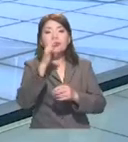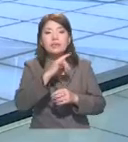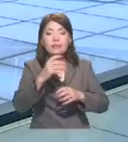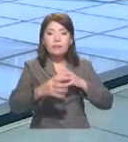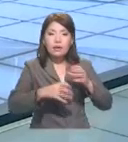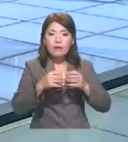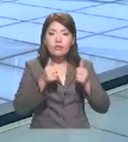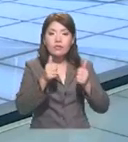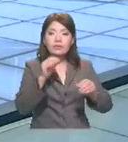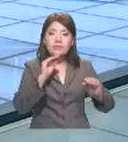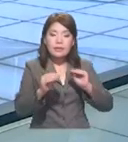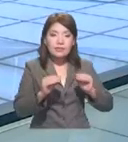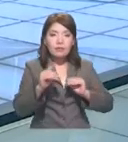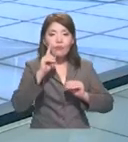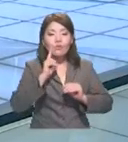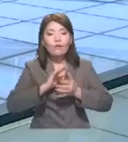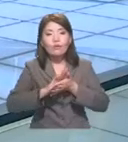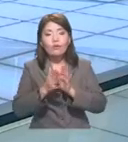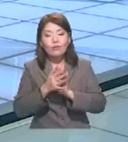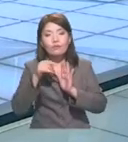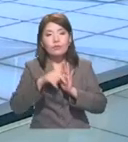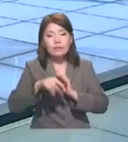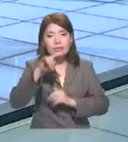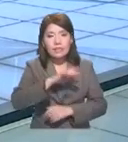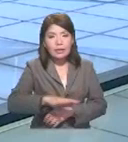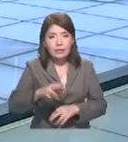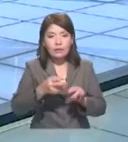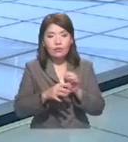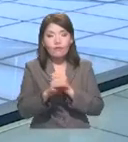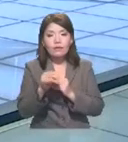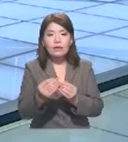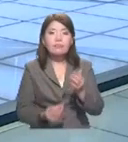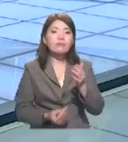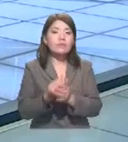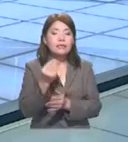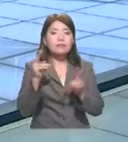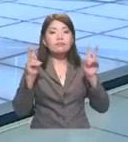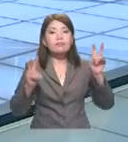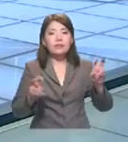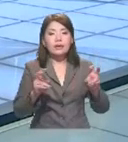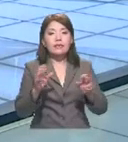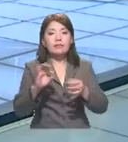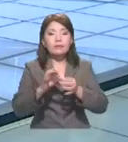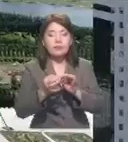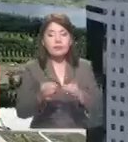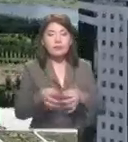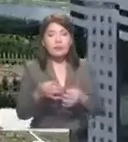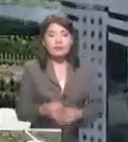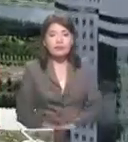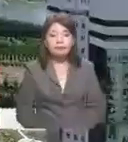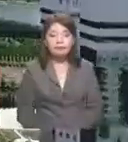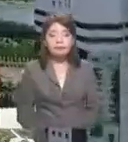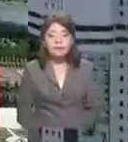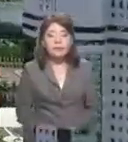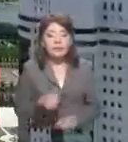но и создают благоприятные условия внутри страны. Самые яркие цитаты из публикации в материале Анары Сюмбаевой.